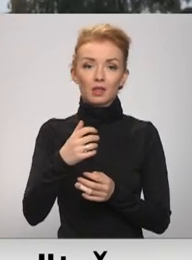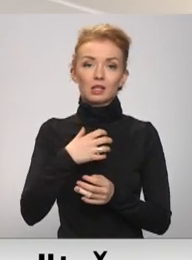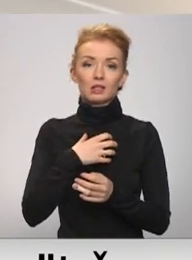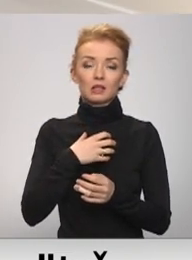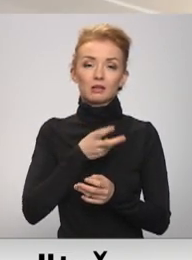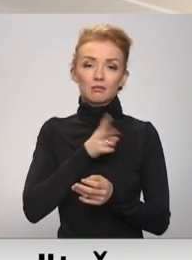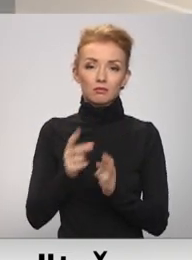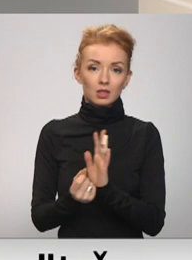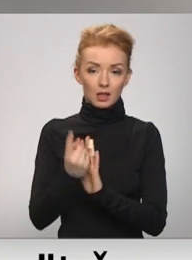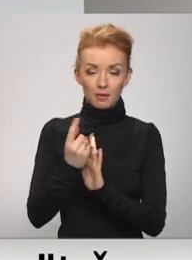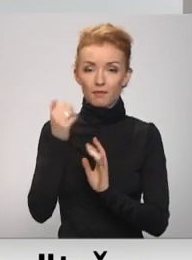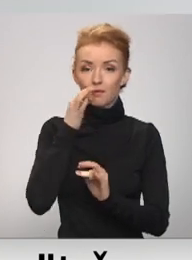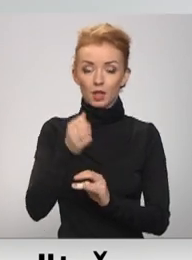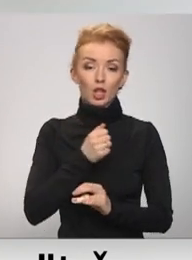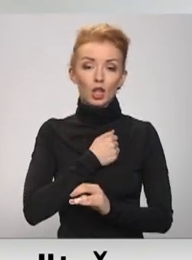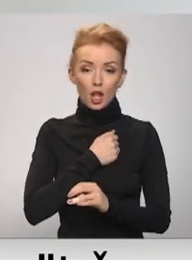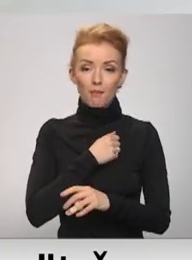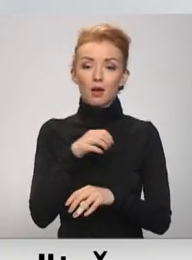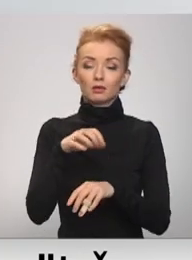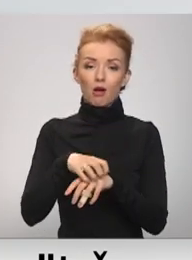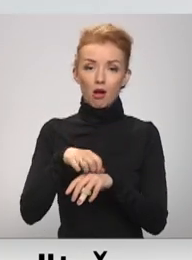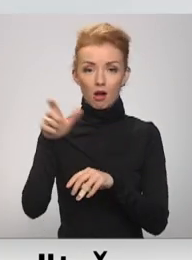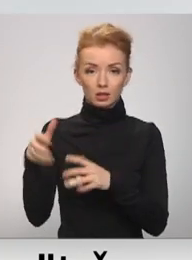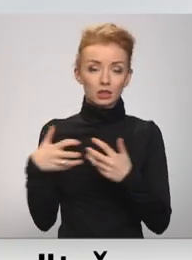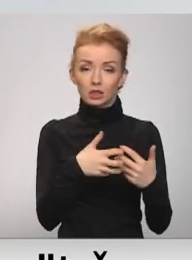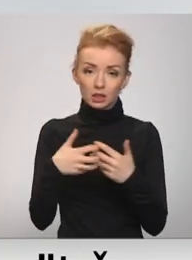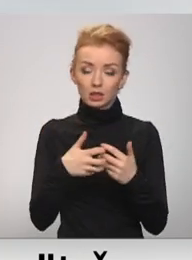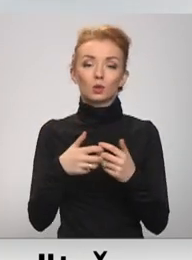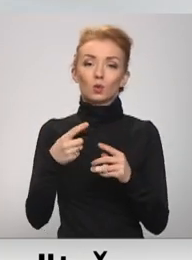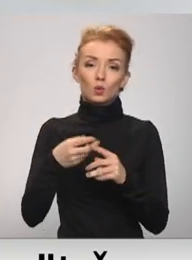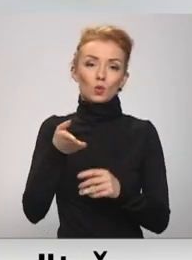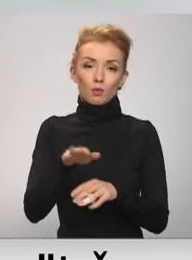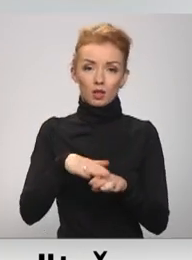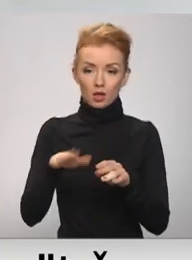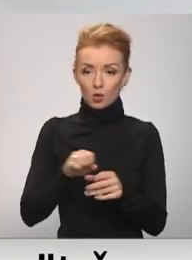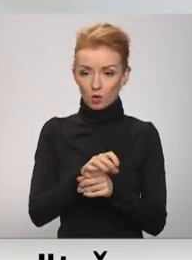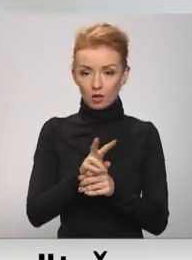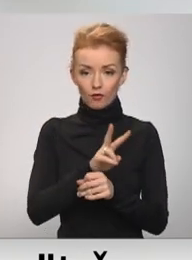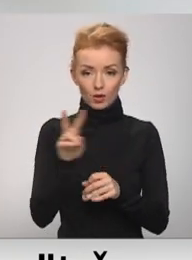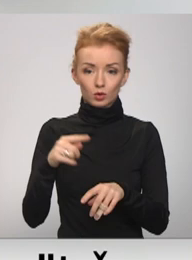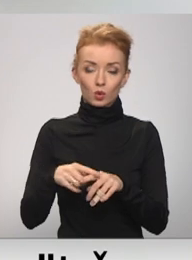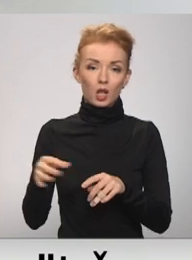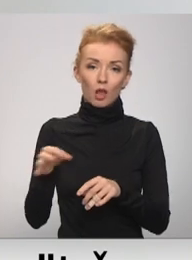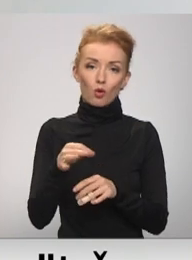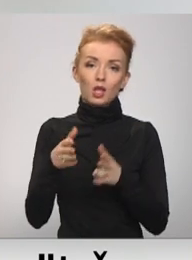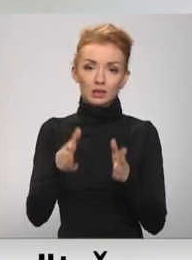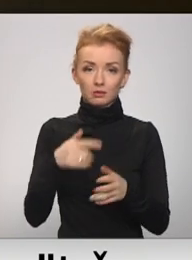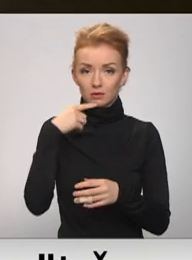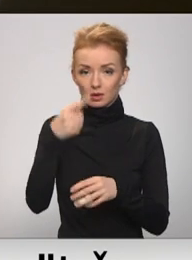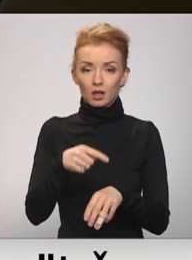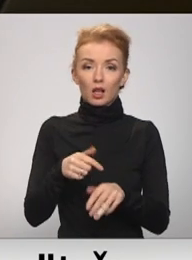cēloni. Diemžēl dakteris zaudējis cīņu ar COVID-19, Liepājas reģionālā slimnīca izsaka līdzjūtību